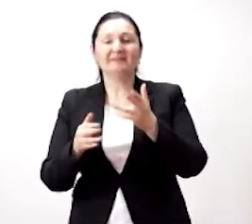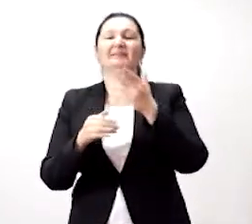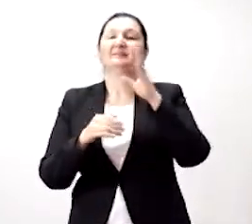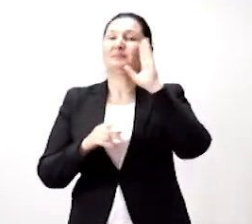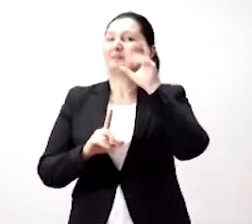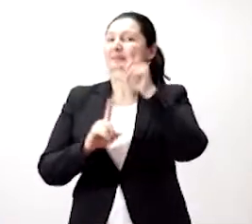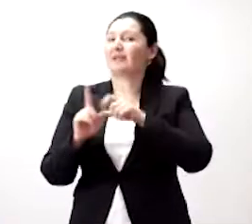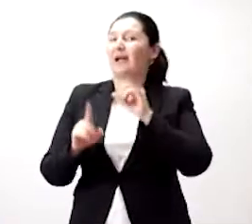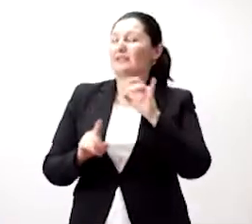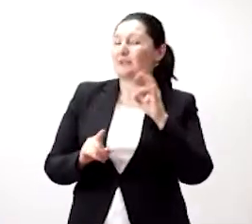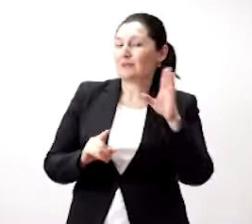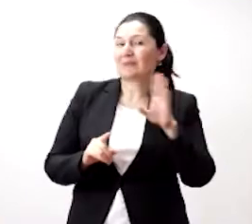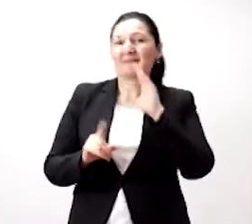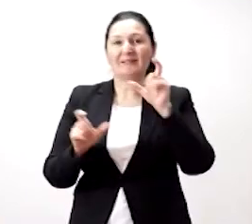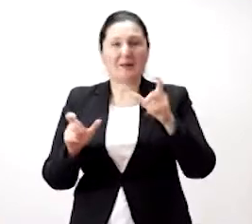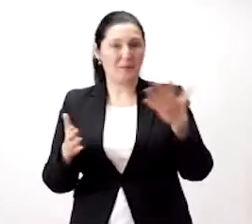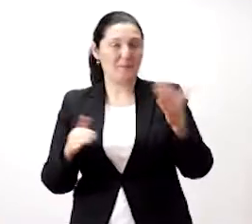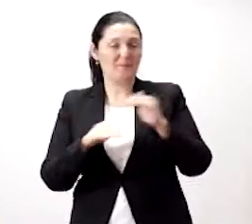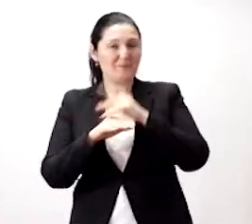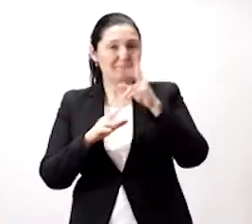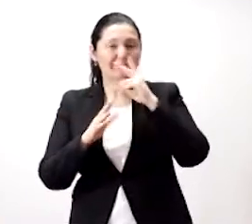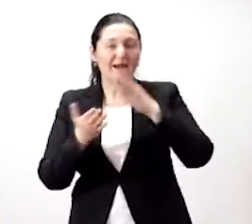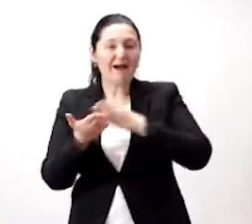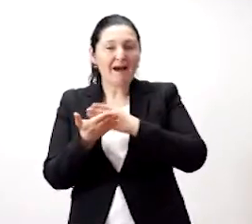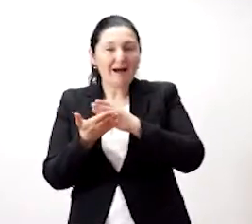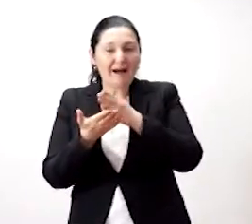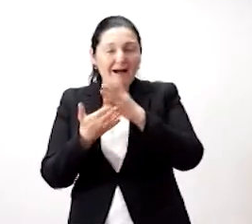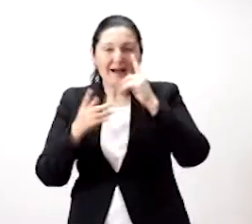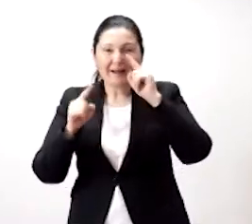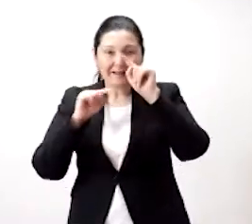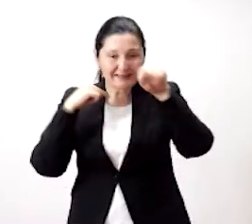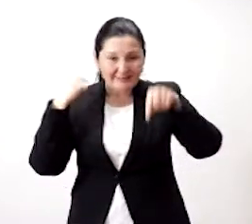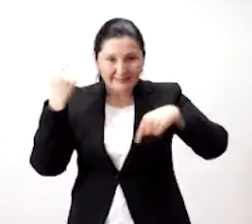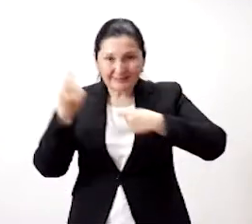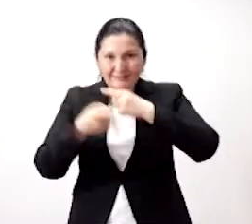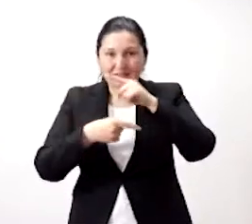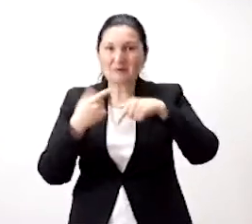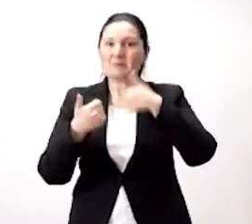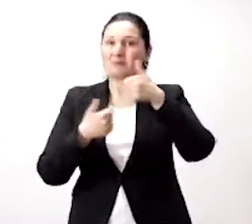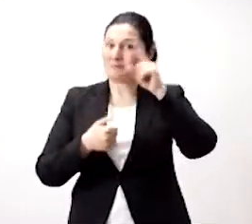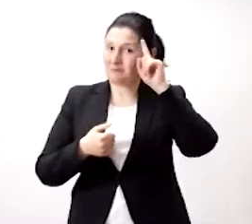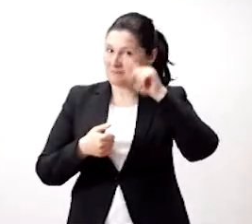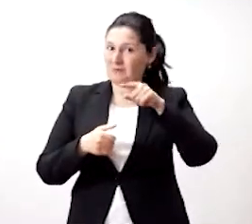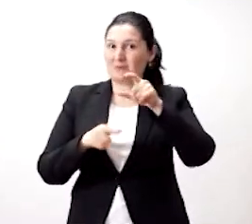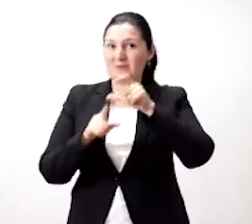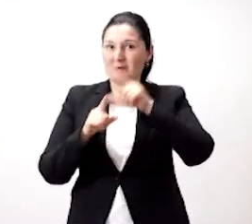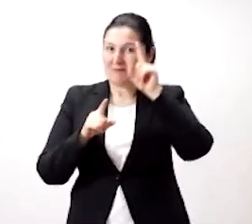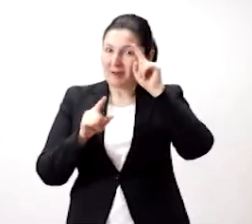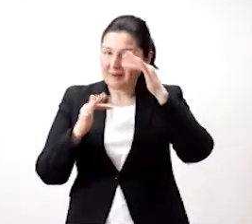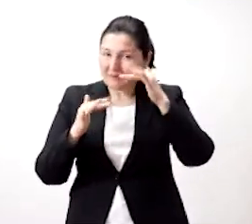азиз джон. Не бинам ки бо харита шумо хеле хуб шинос асте, да?